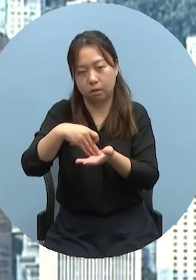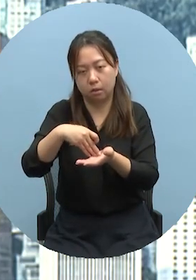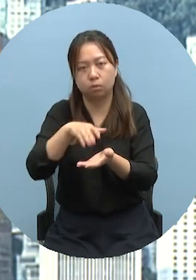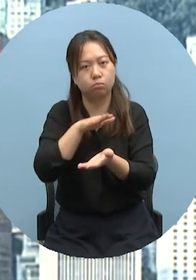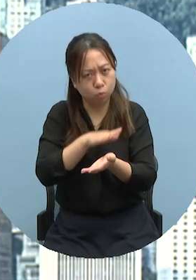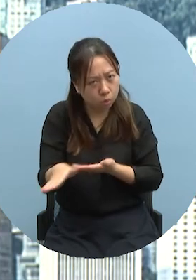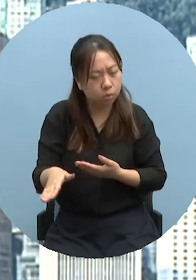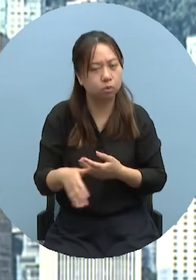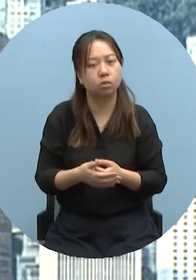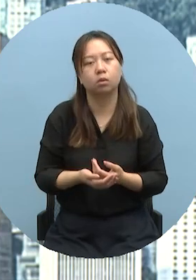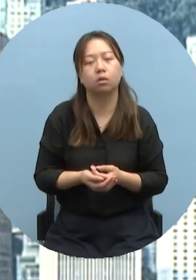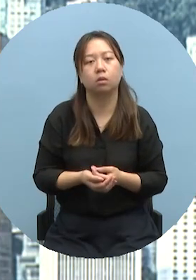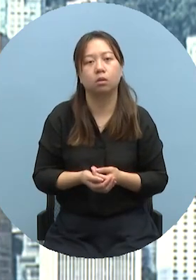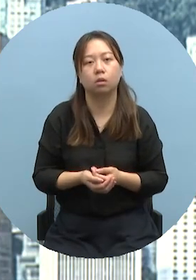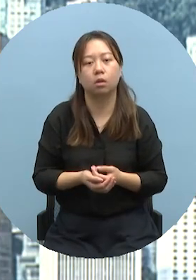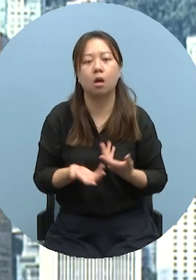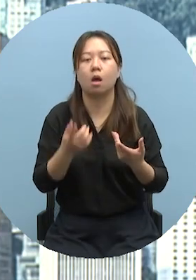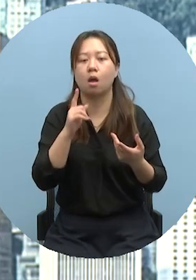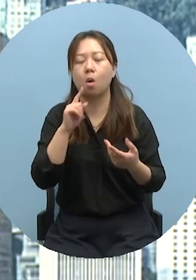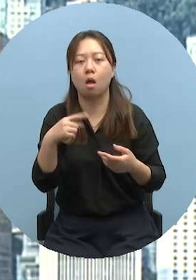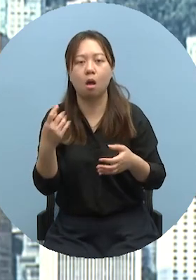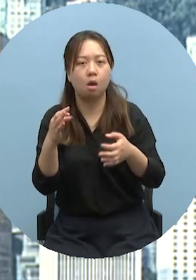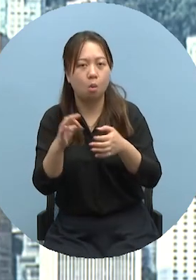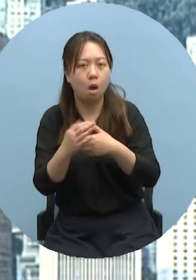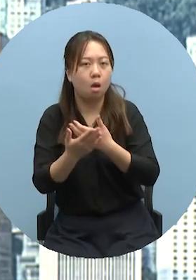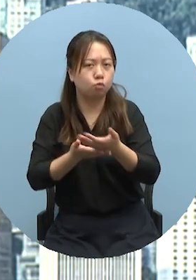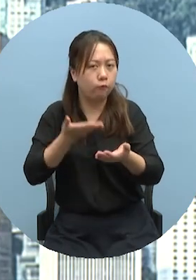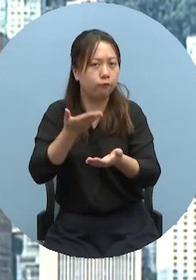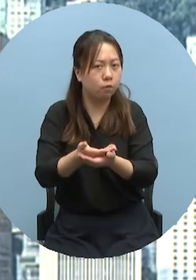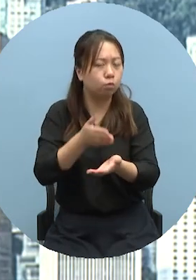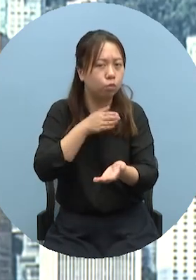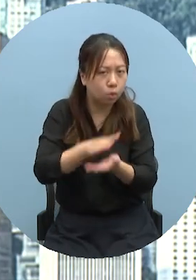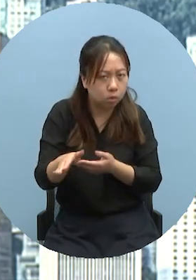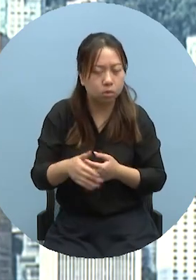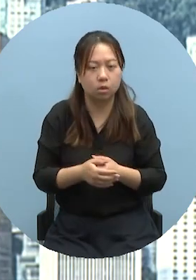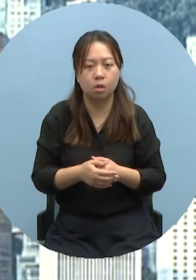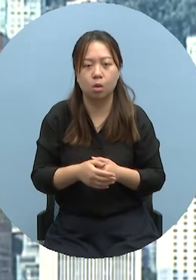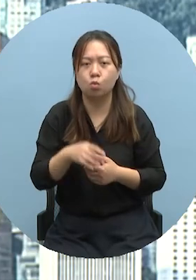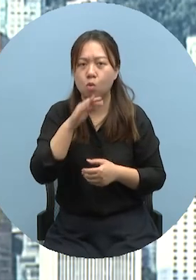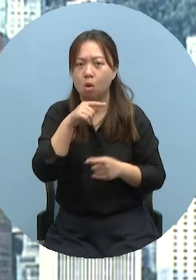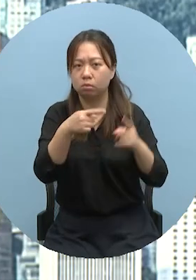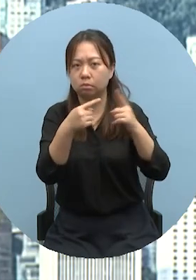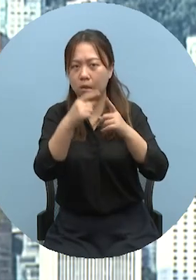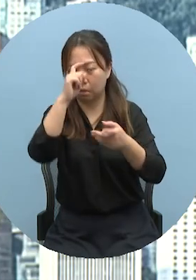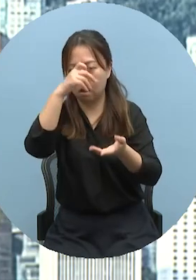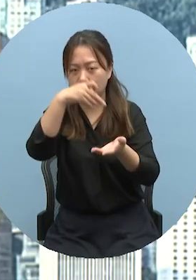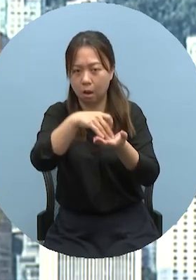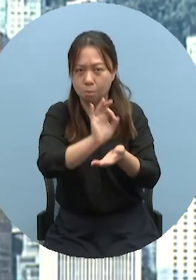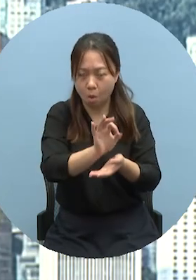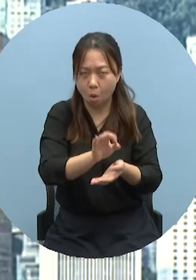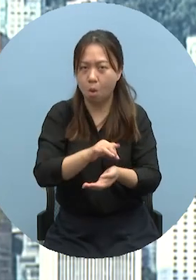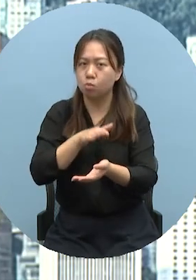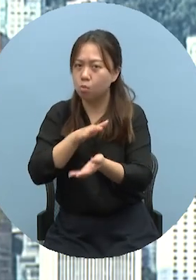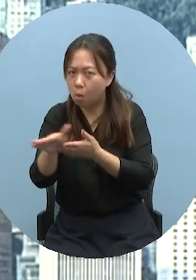消，亦都有好多係涉及重複取消嘅。如果一個人冇登記而又被取消